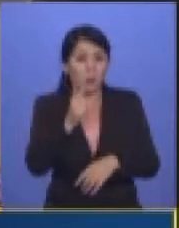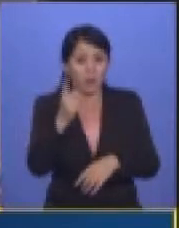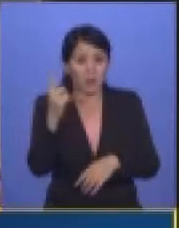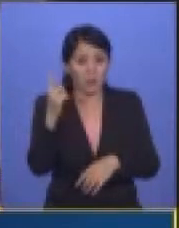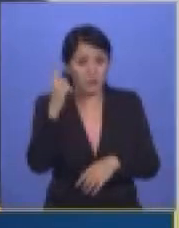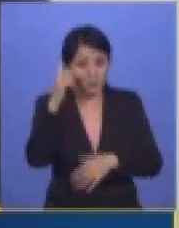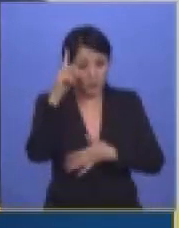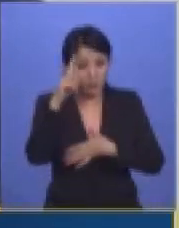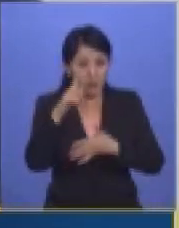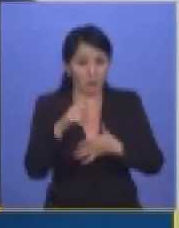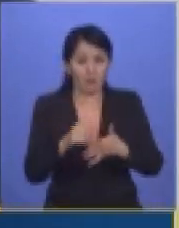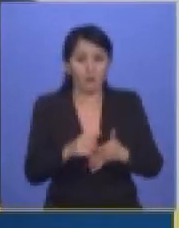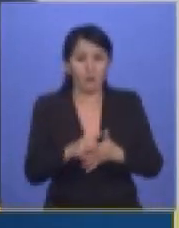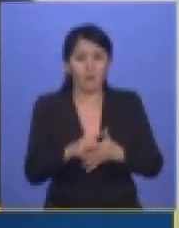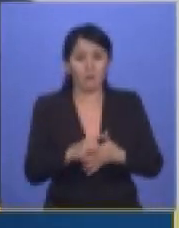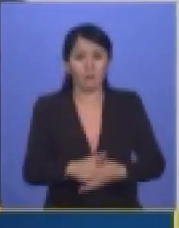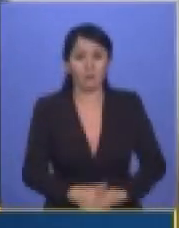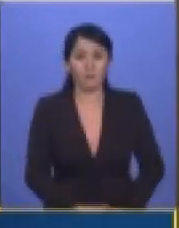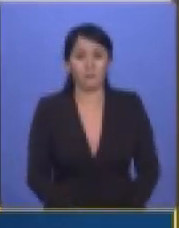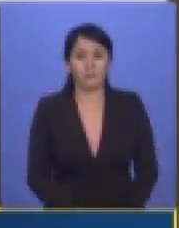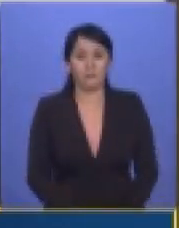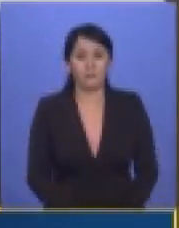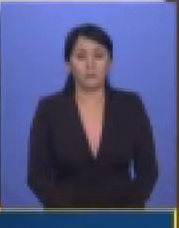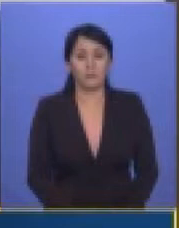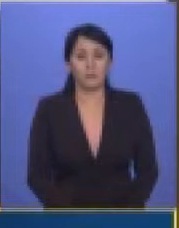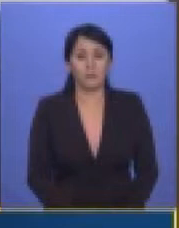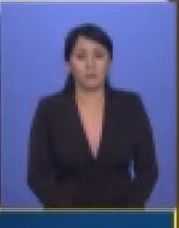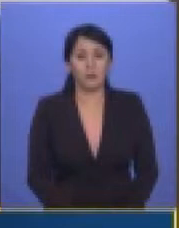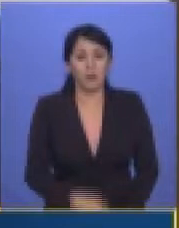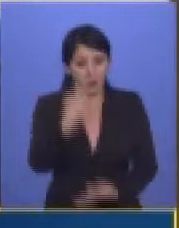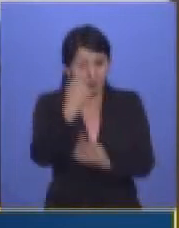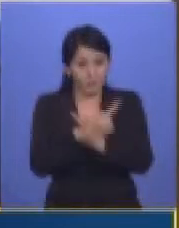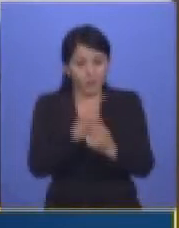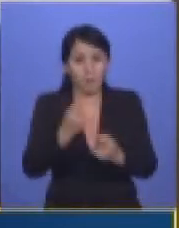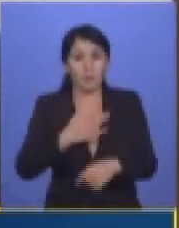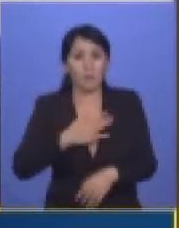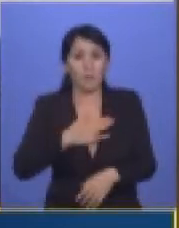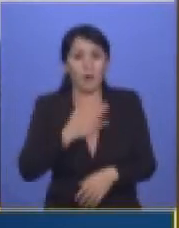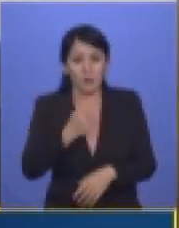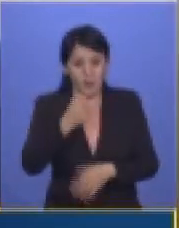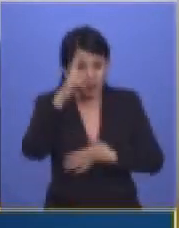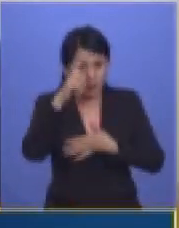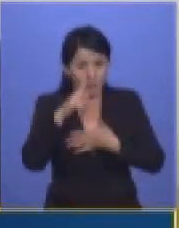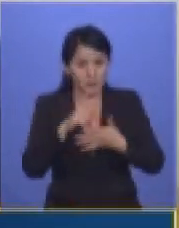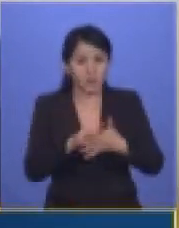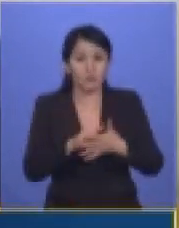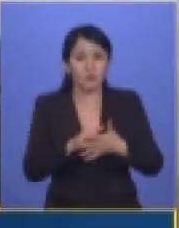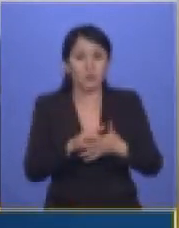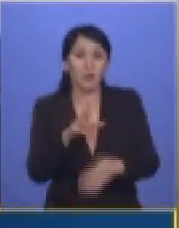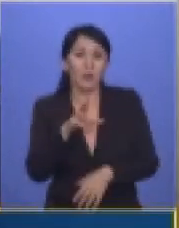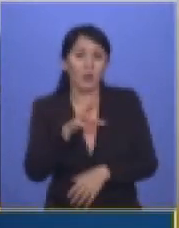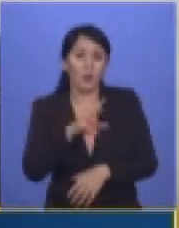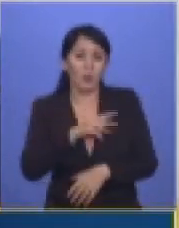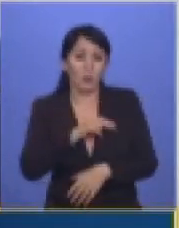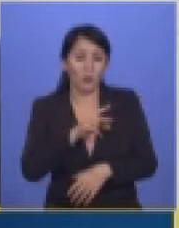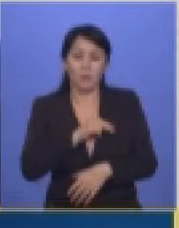оны сендірген. Я вот единственное из-за чего купил. Менің жеке деректерімді айтып берген соң сеніп қалдым. Мен жеке куәлігімді